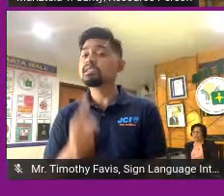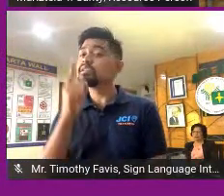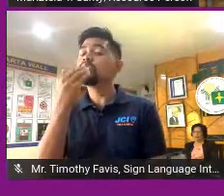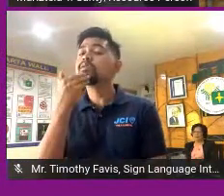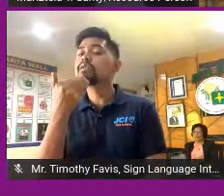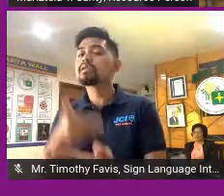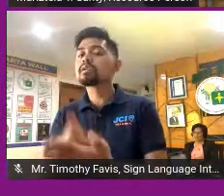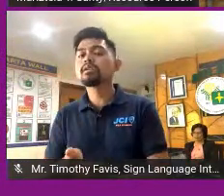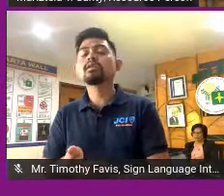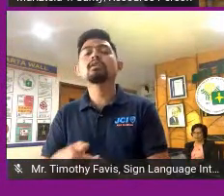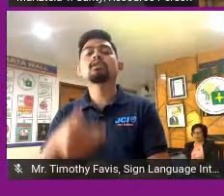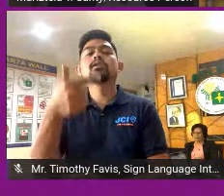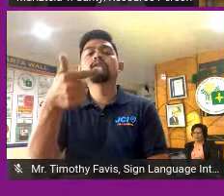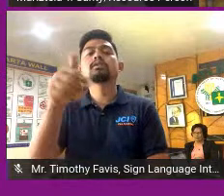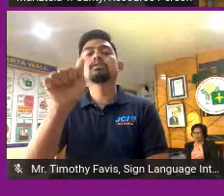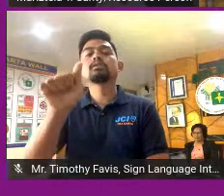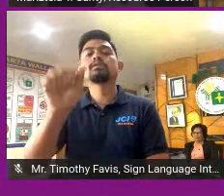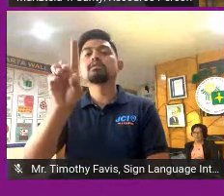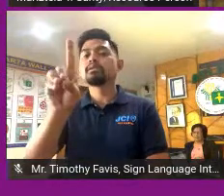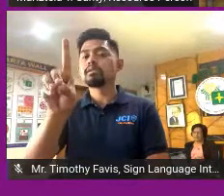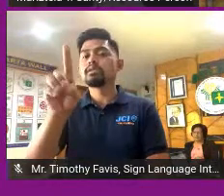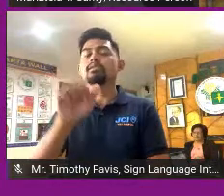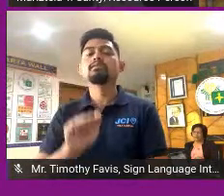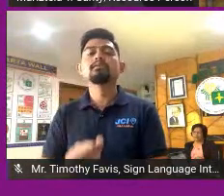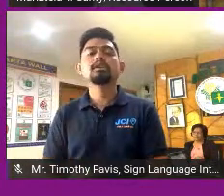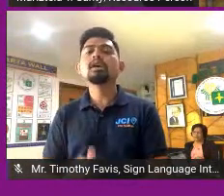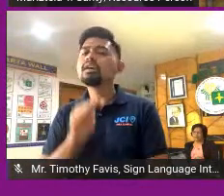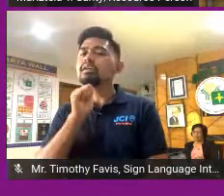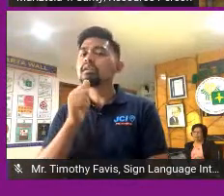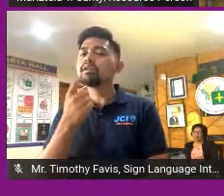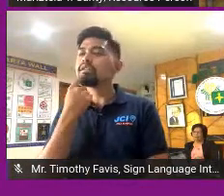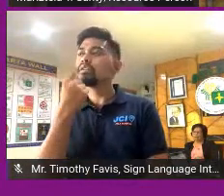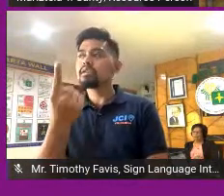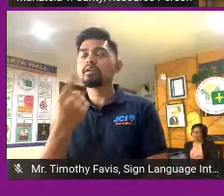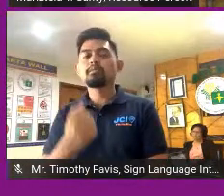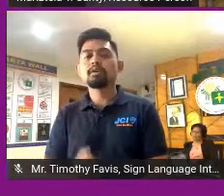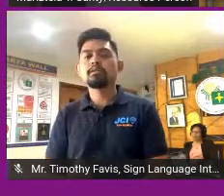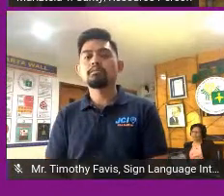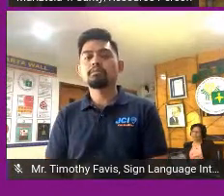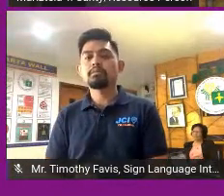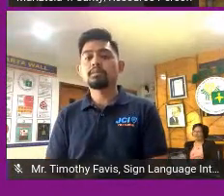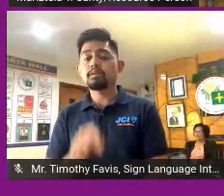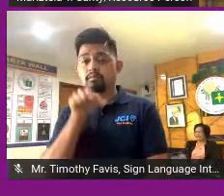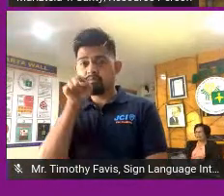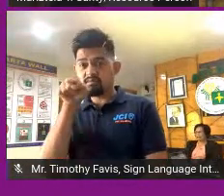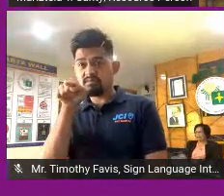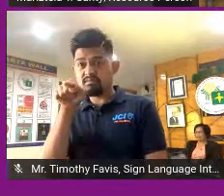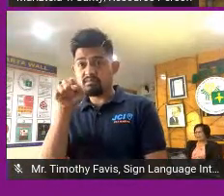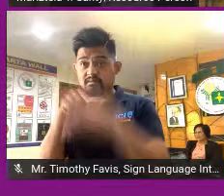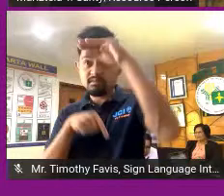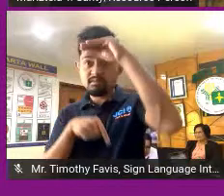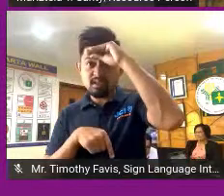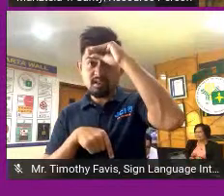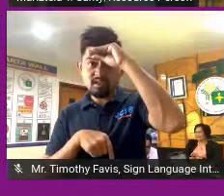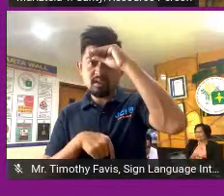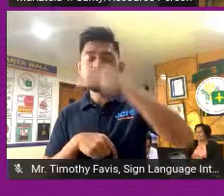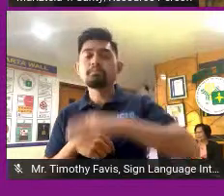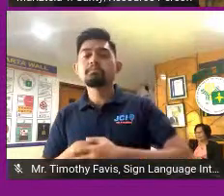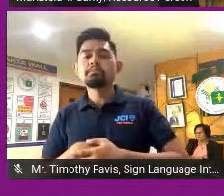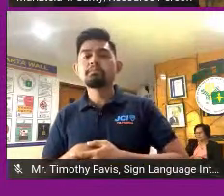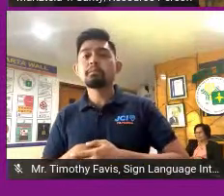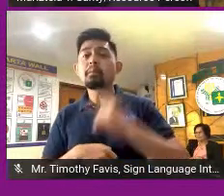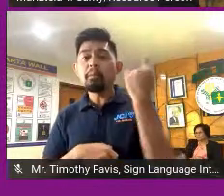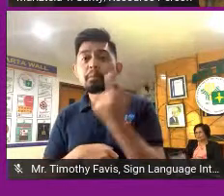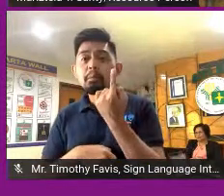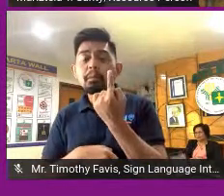nitong gender and development. Hindi yan sinabing, ay, panglalaki lang yan. Kasi,